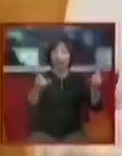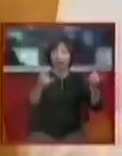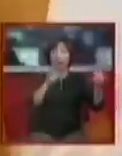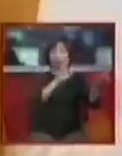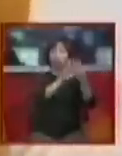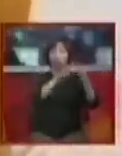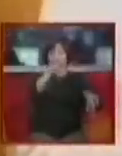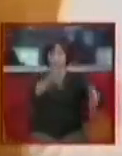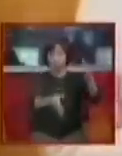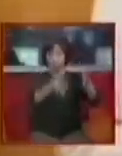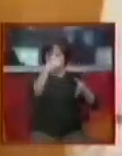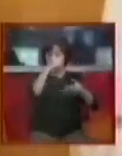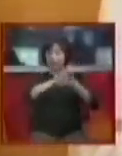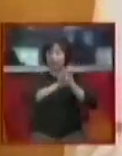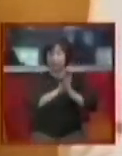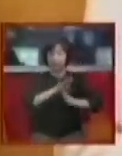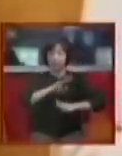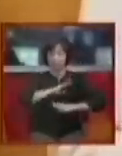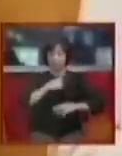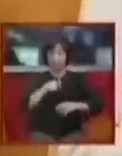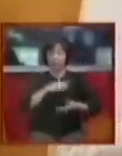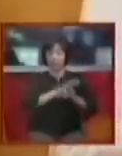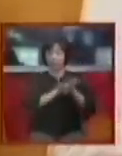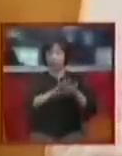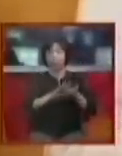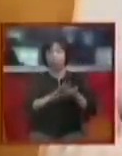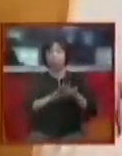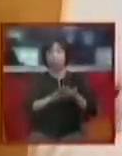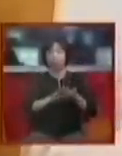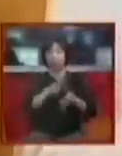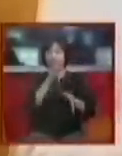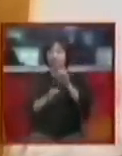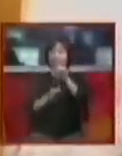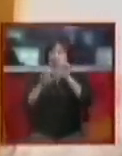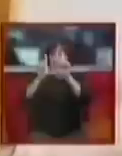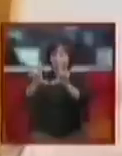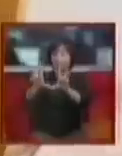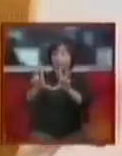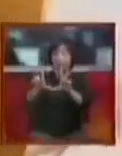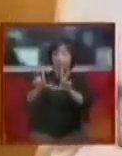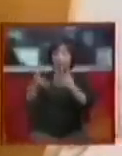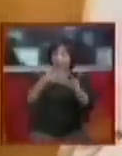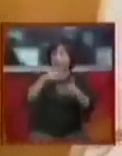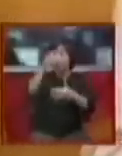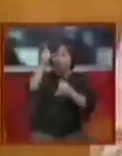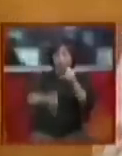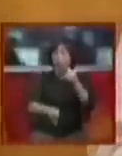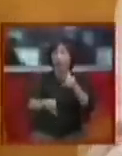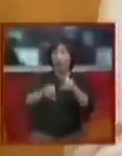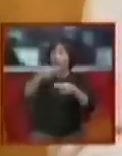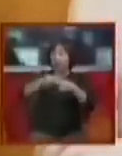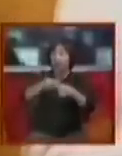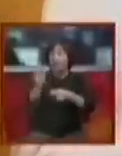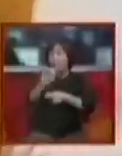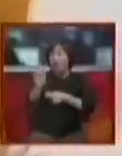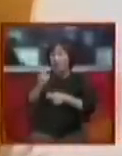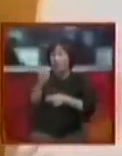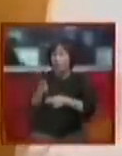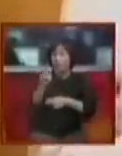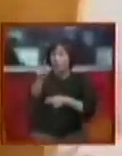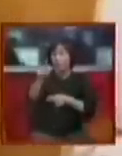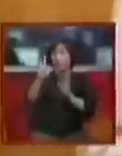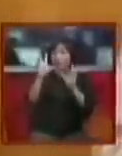korte dahil kampante kang mapapawalang sala ka. Kung ikaw ang salarin, ano man ang apelyido mo o gaano man karami